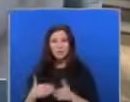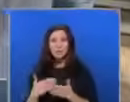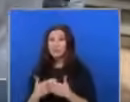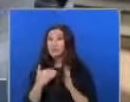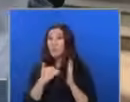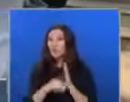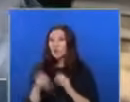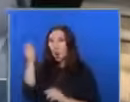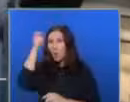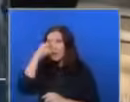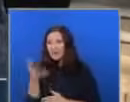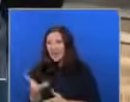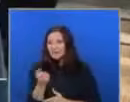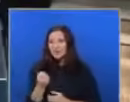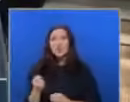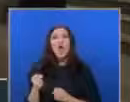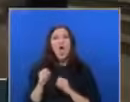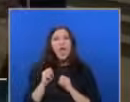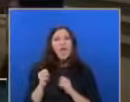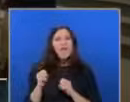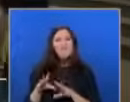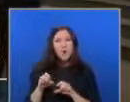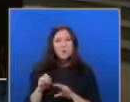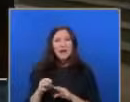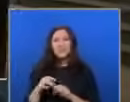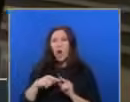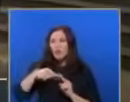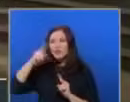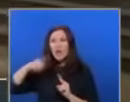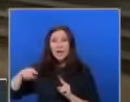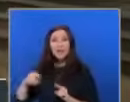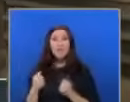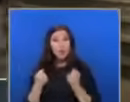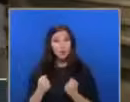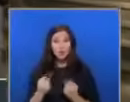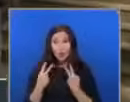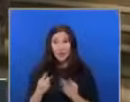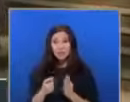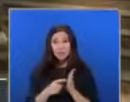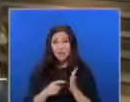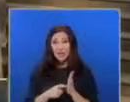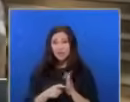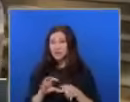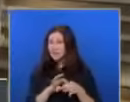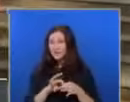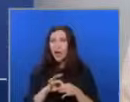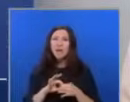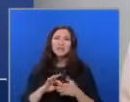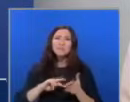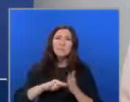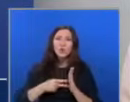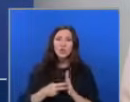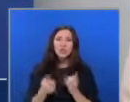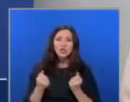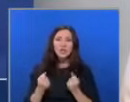Близо половината умеят да извличат информация от диаграма. Най-трудна се оказала задачата, свързана с моделиране на житейска ситуация.